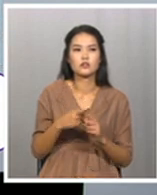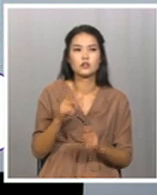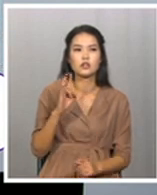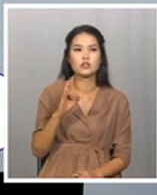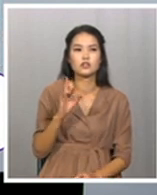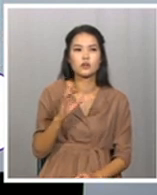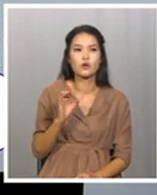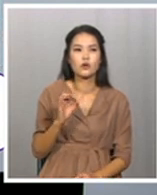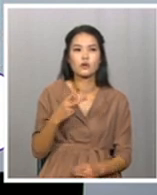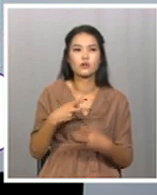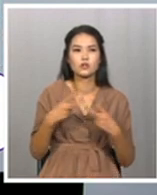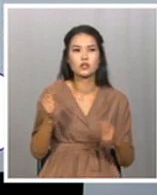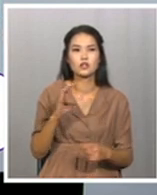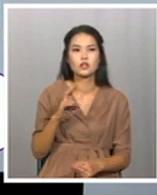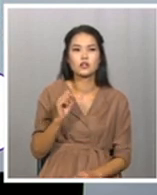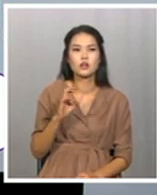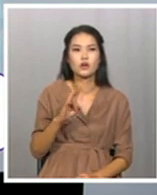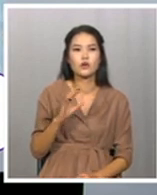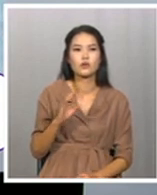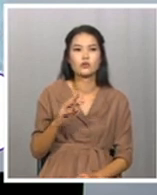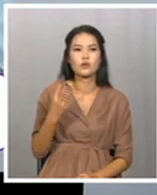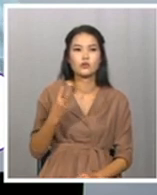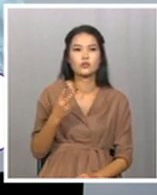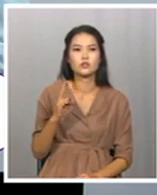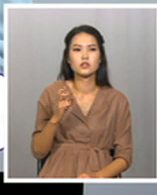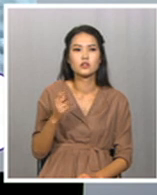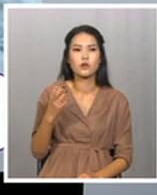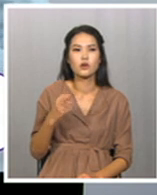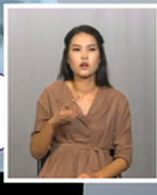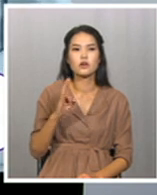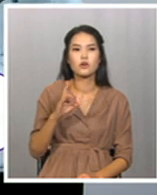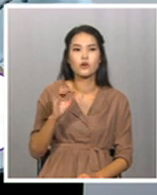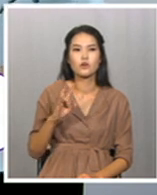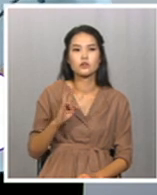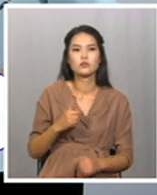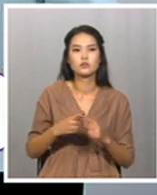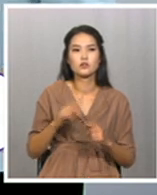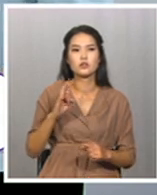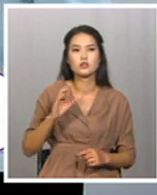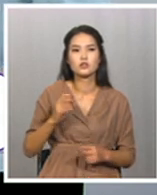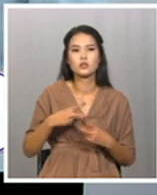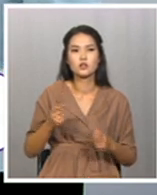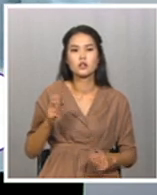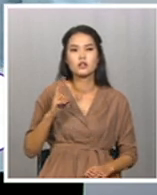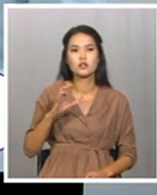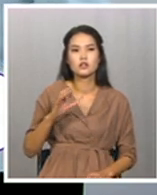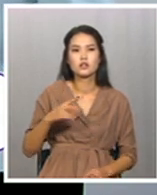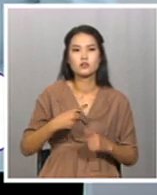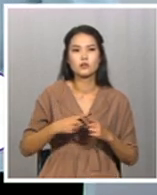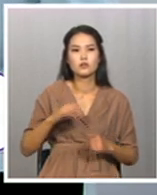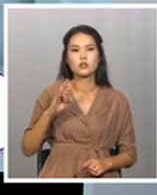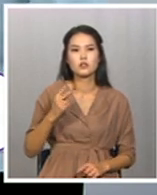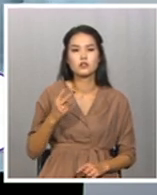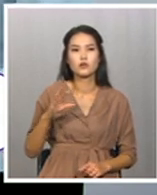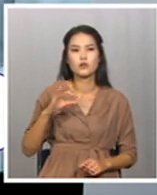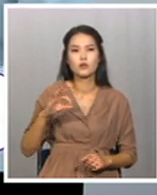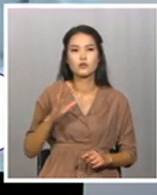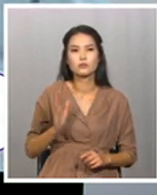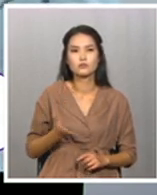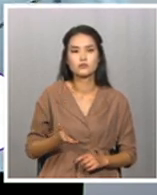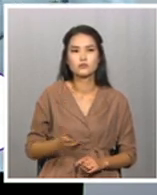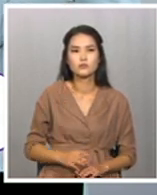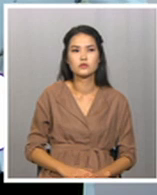әрекеттесіп нитрат және су түзіледі, тұз қышқылымен әрекеттесіп калий хлориді, мысалы, калий гидроксиді әрекеттесетін болса және